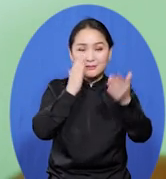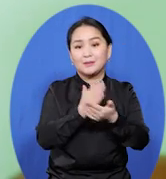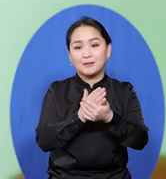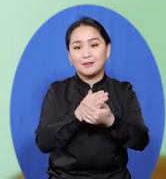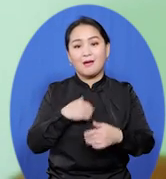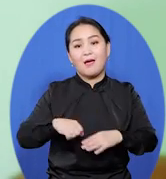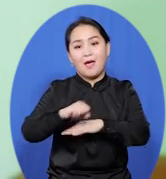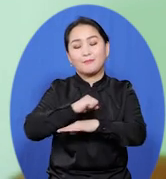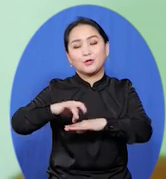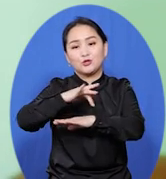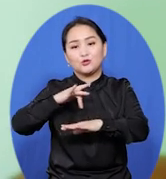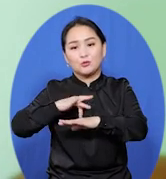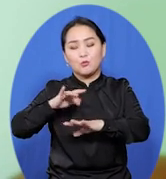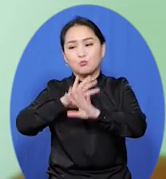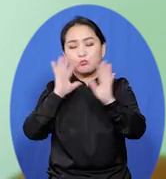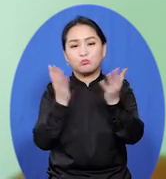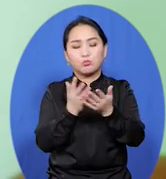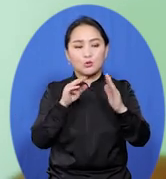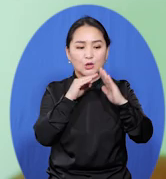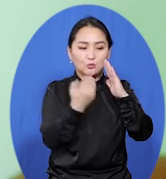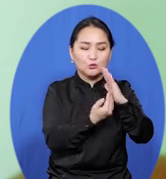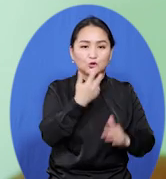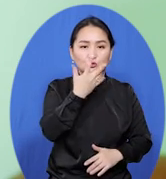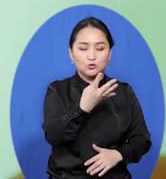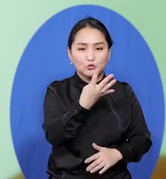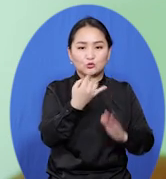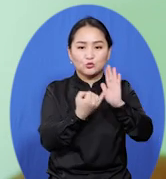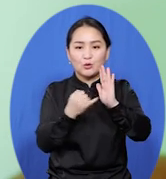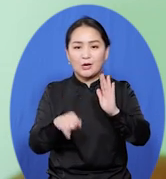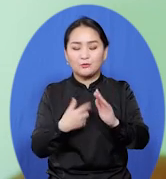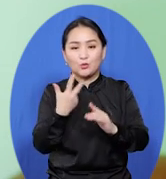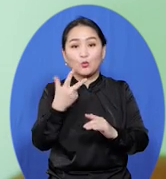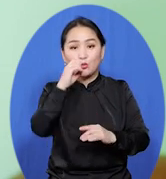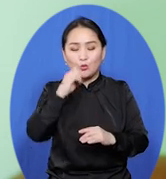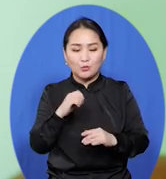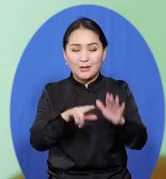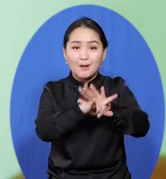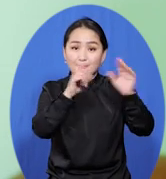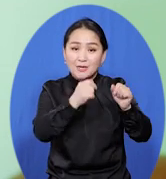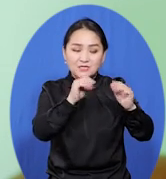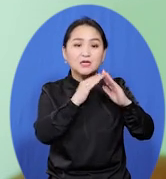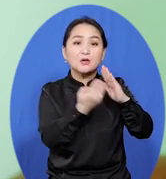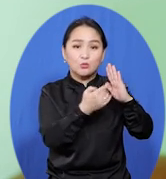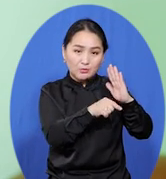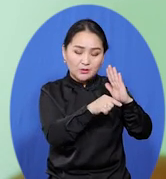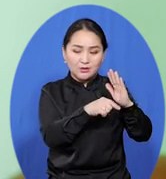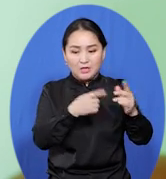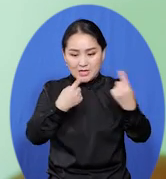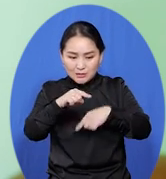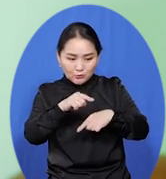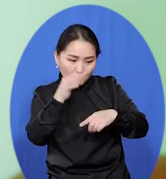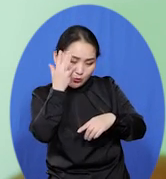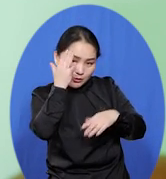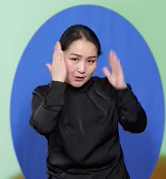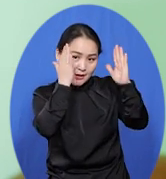аж ахуйгаар бол нийт аймгийн төвийн аймгийн ба нийт өрхийн 46.3% нь бол малчин өрхүүд баг. Тэгээ энэ лүү нэлен төлхөө бид